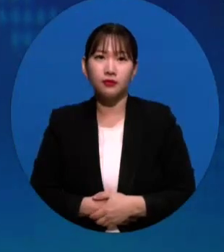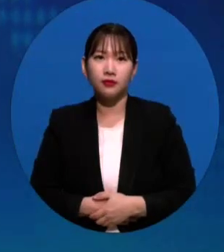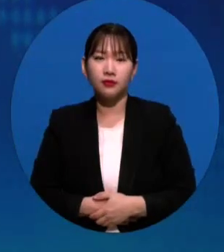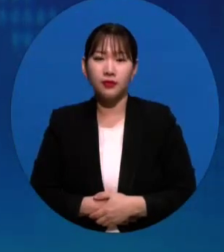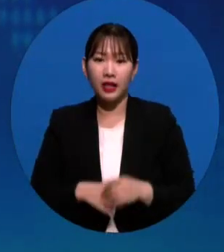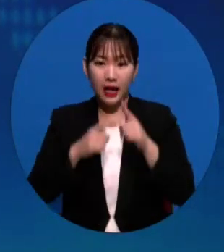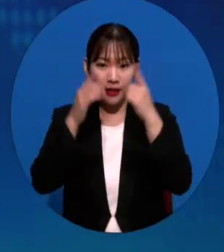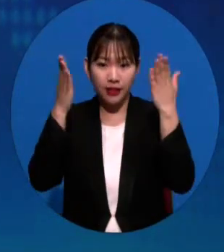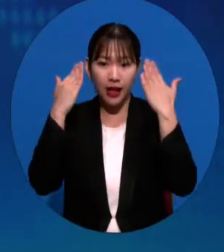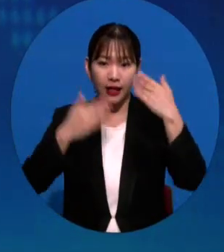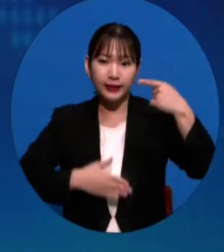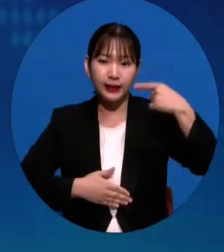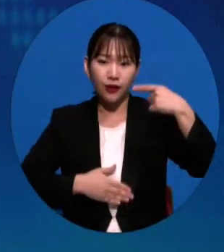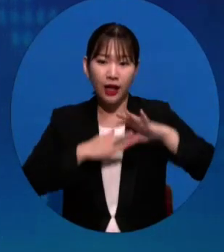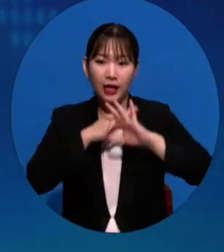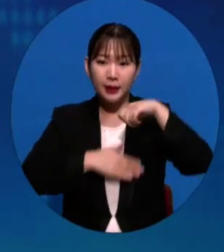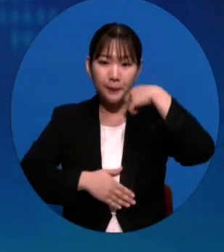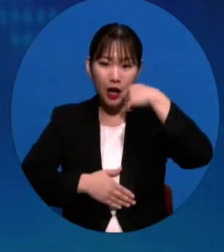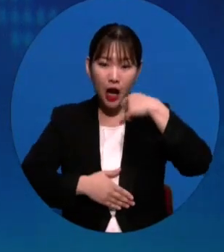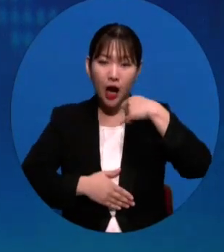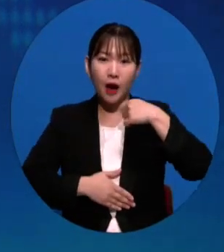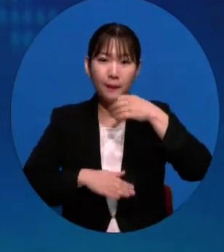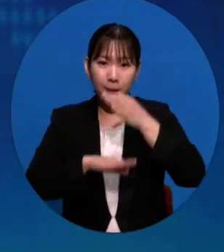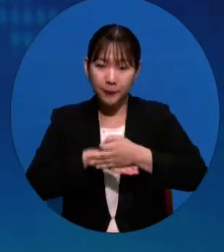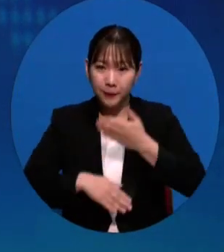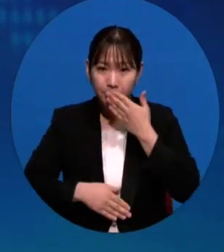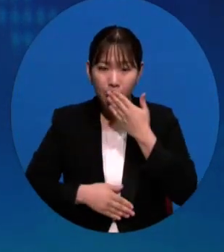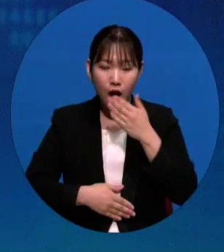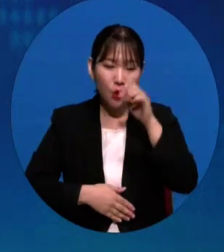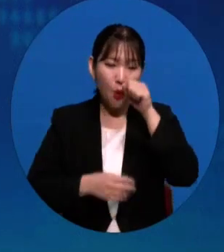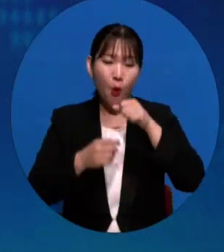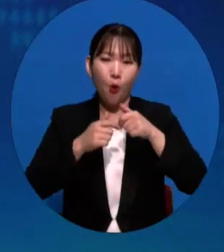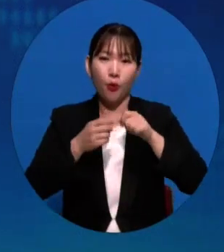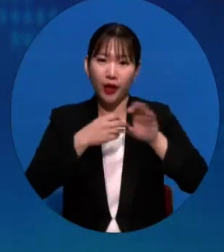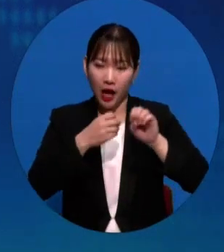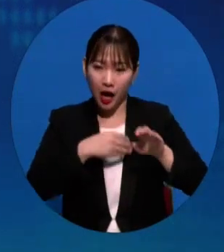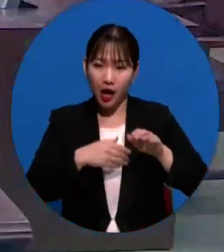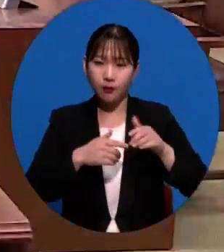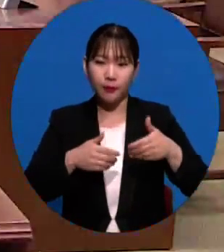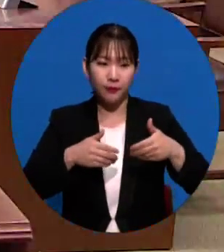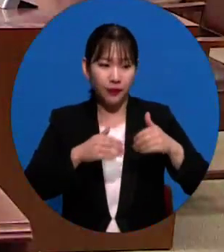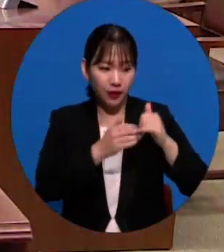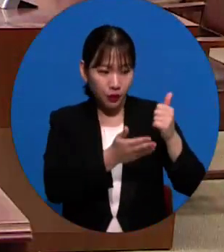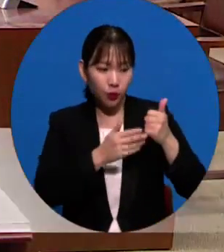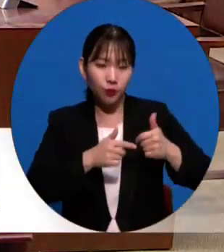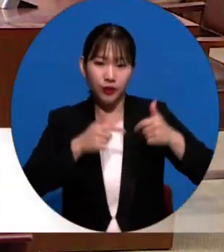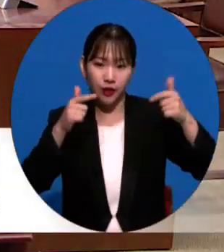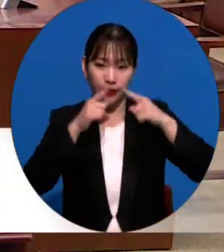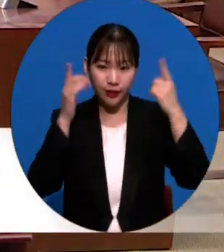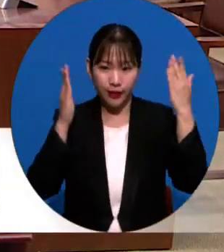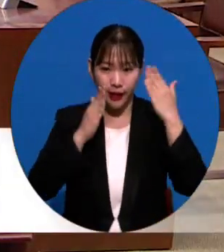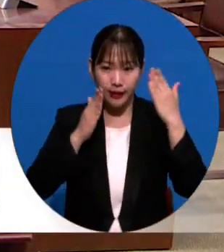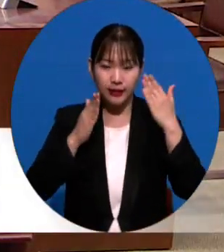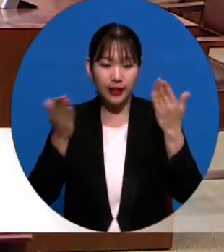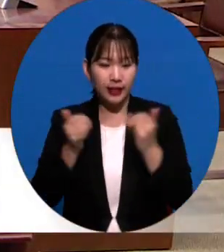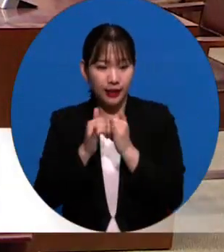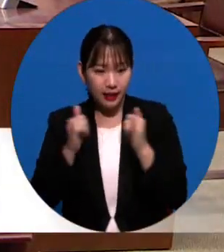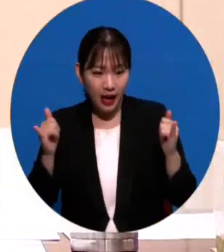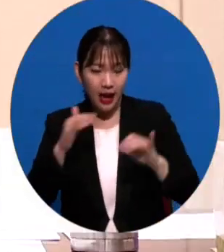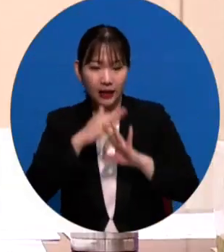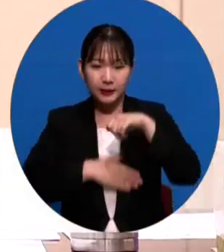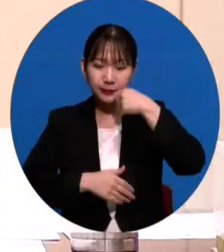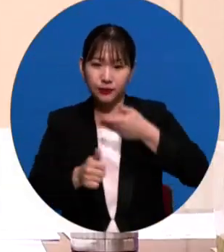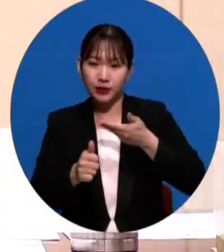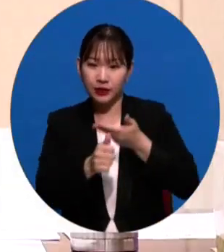대학가에 천원의 아침밥이 호평 속에 수요가 늘면서 대학생과 노동자들의 아침 식사를 지원할 조례가